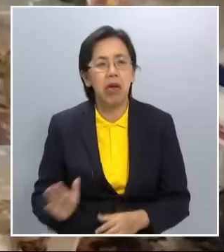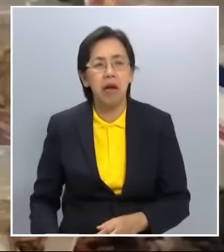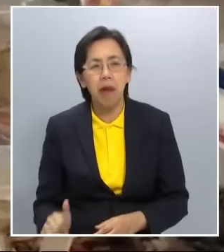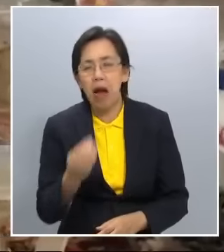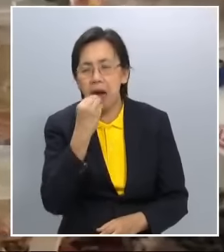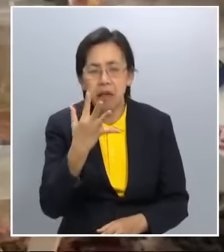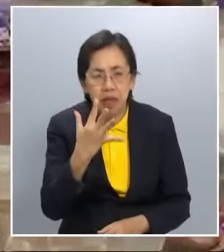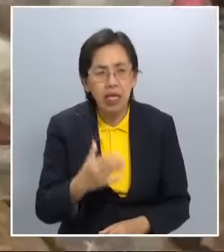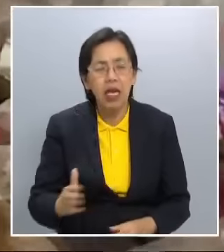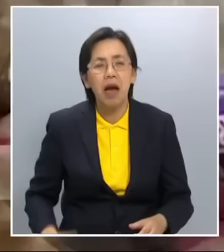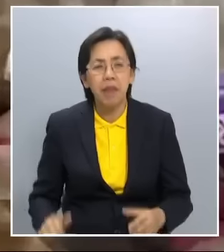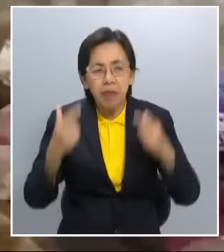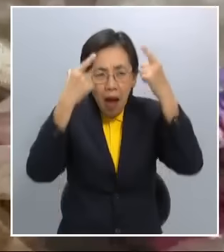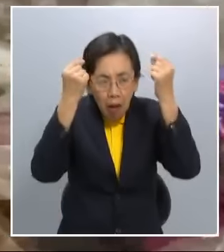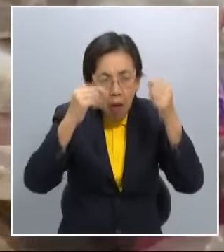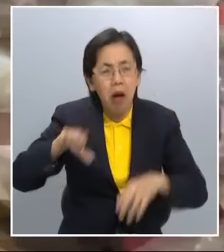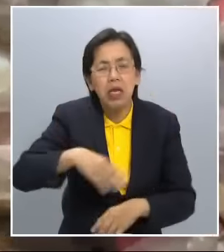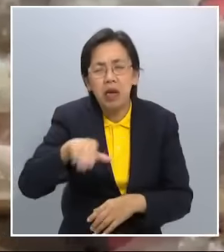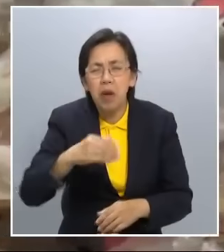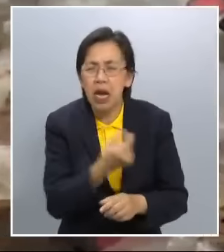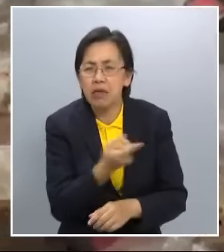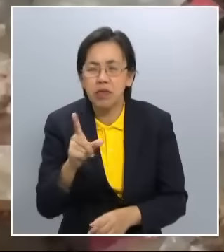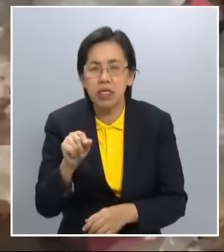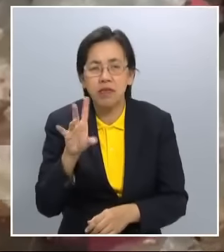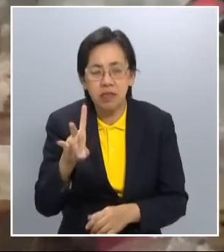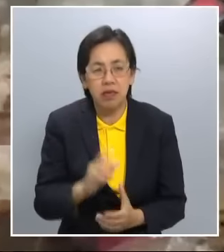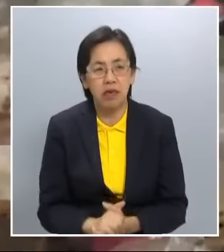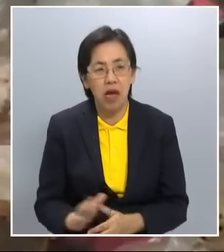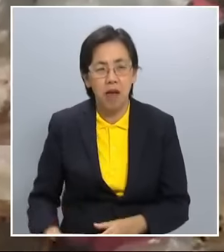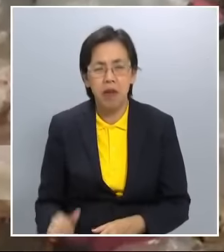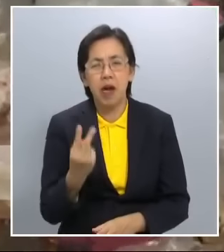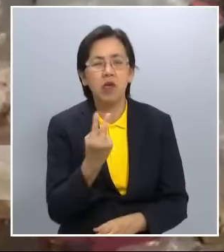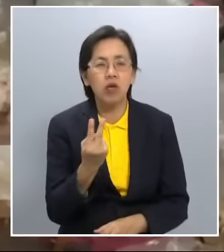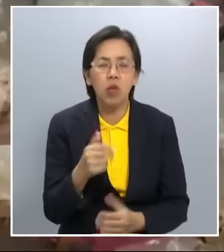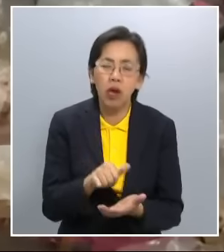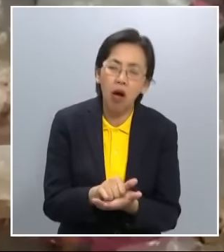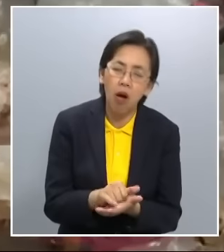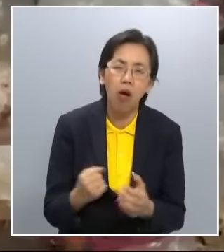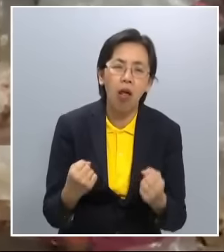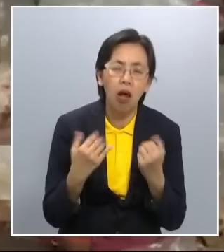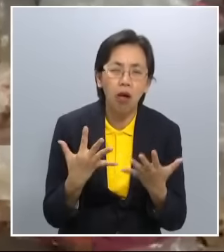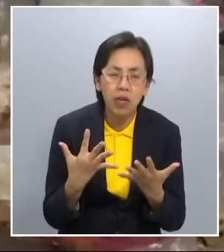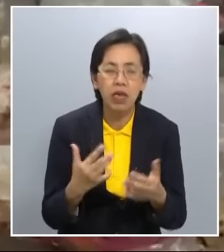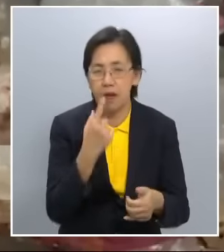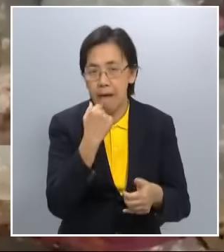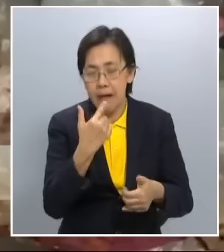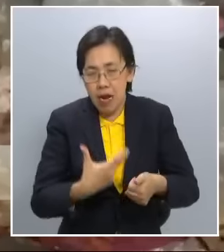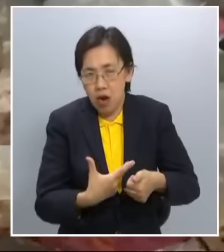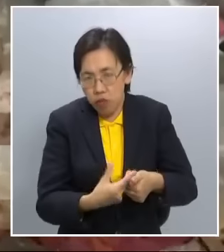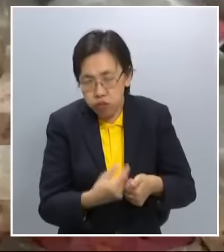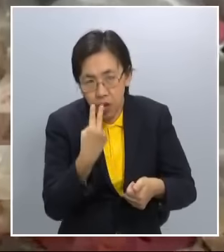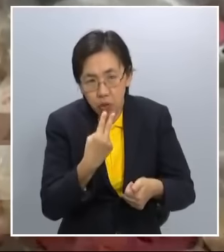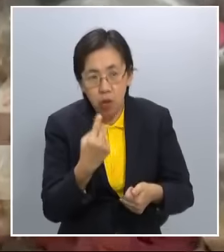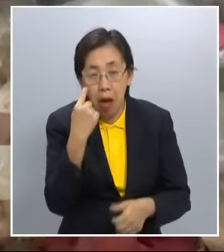ชิวาว่าแล้วก็ชิสุรวมทั้งหมด27ตัวค่ะมี2ตัวที่อ่อนแรงเดี๋ยวต้องไปตรวจเลือดส่วนใหญ่จะมีปัญหาที่ดวงต